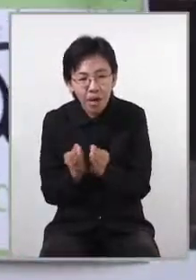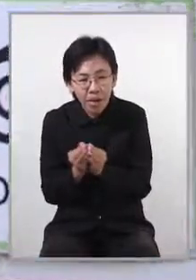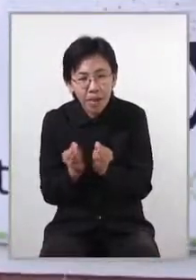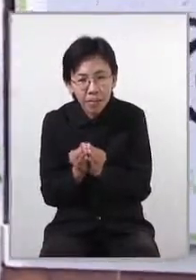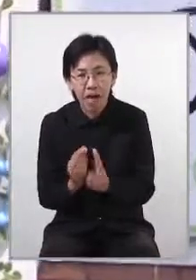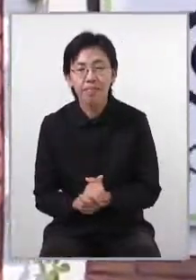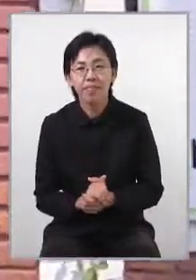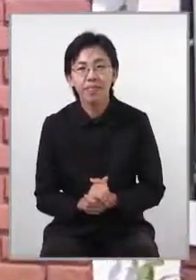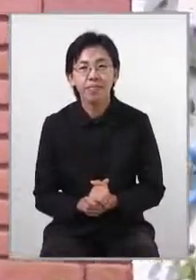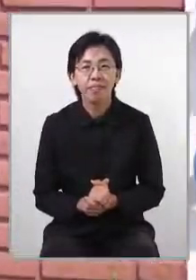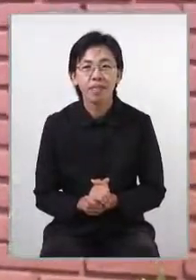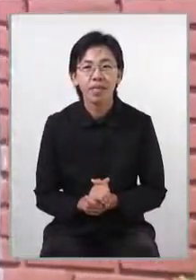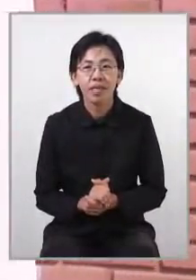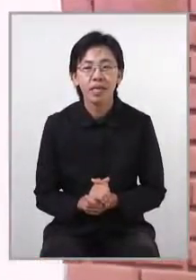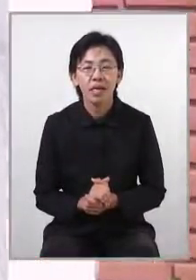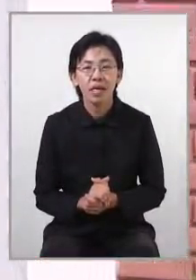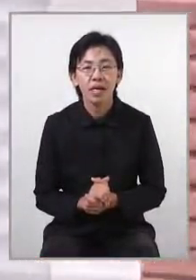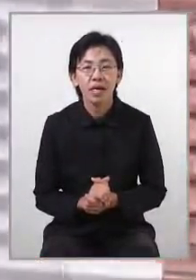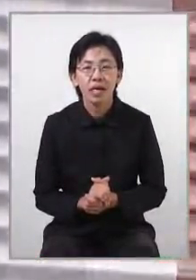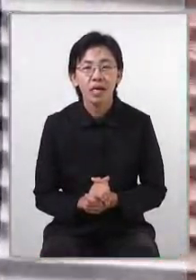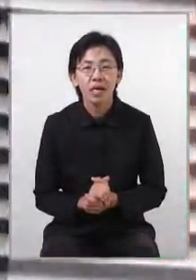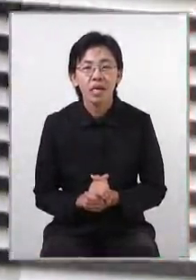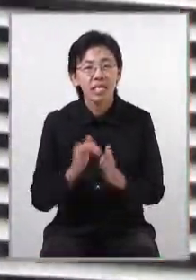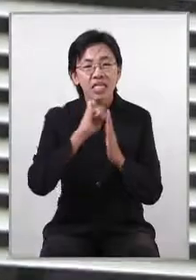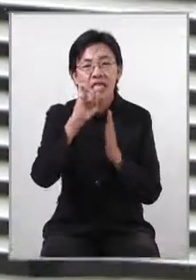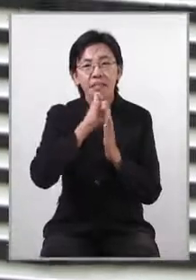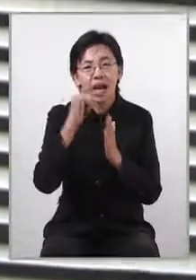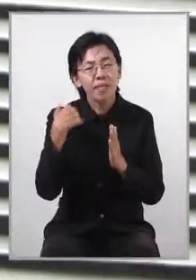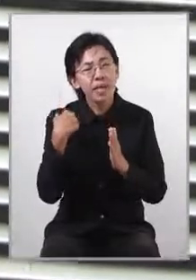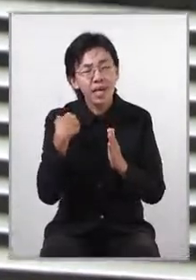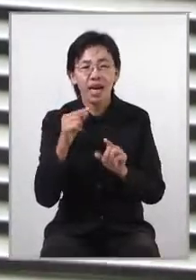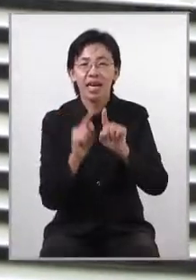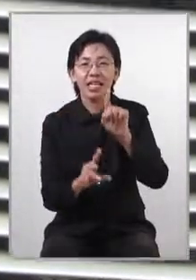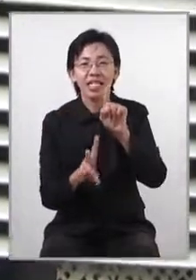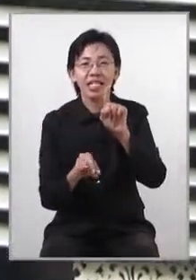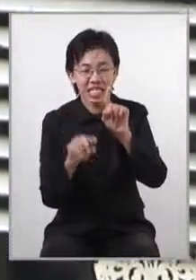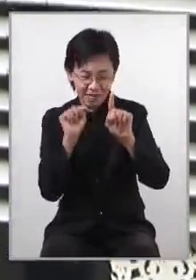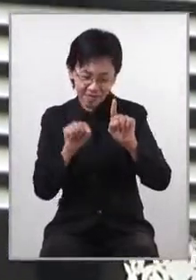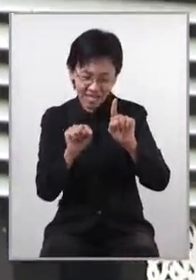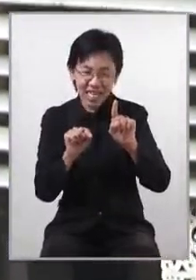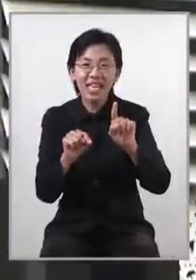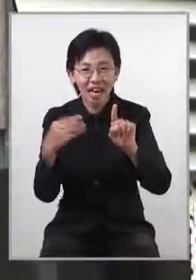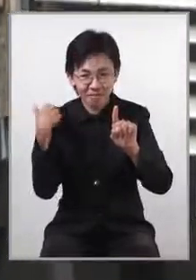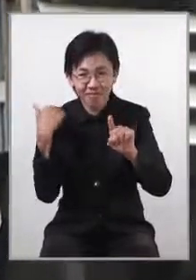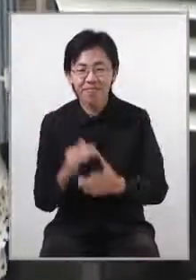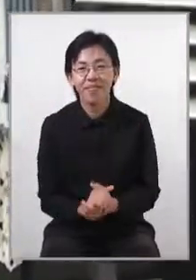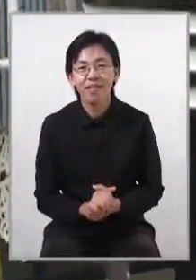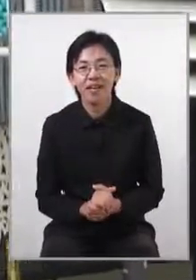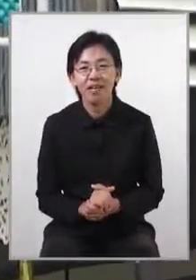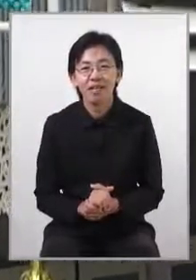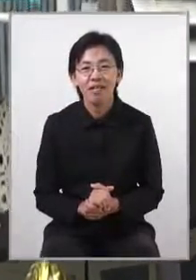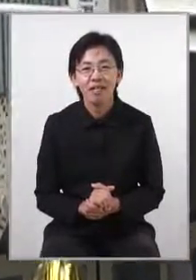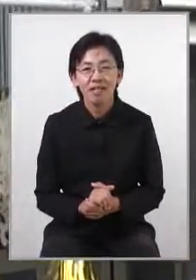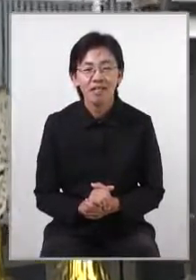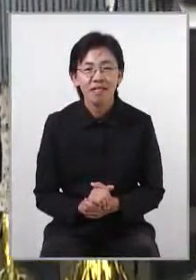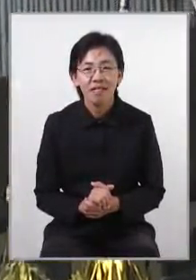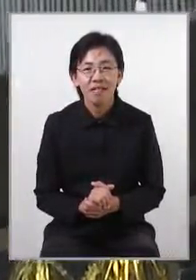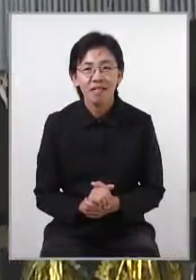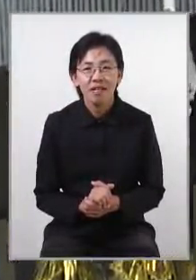หนึ่งใน70แห่งของจังหวัดเชียงใหม่ผมมาต้น1 20 ครับ แล้วโลโก้เนี่ยเขามาติดอันนี้เดียวครับ